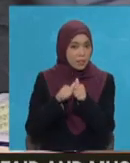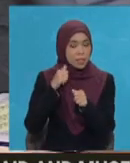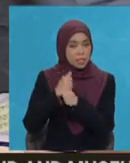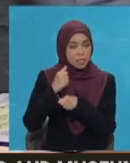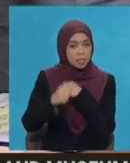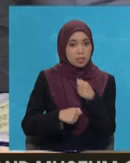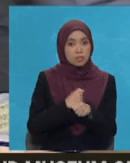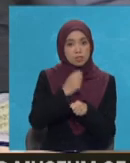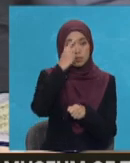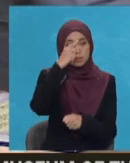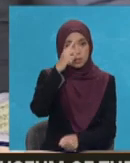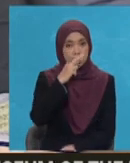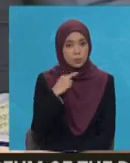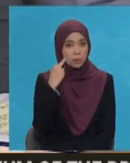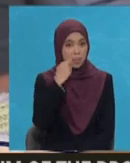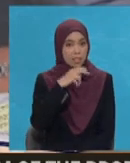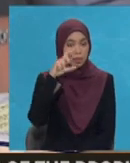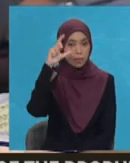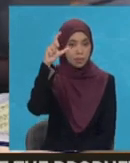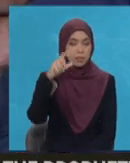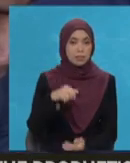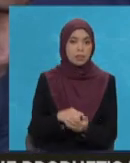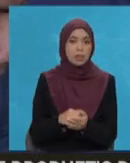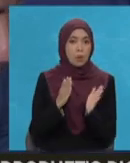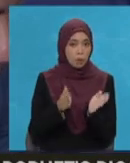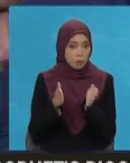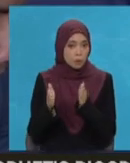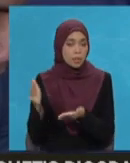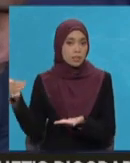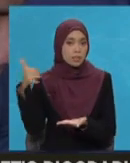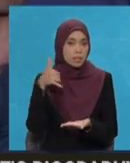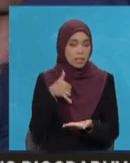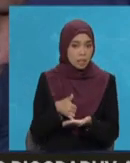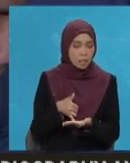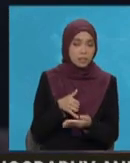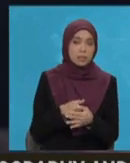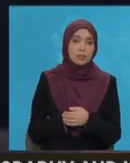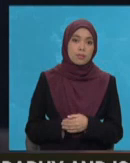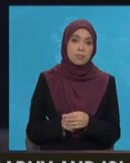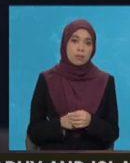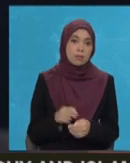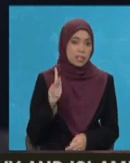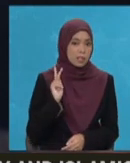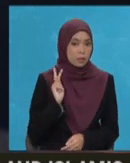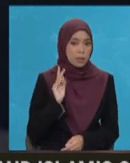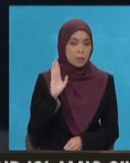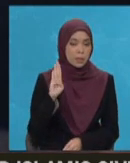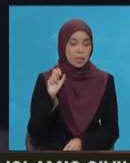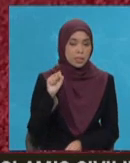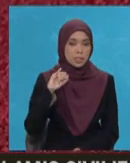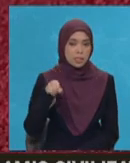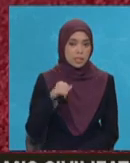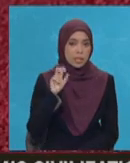Pulau Ramadhan antara yang hadir pengarah-pengara pegawai kanan dan kaki tangan Serikat bsdwi dan